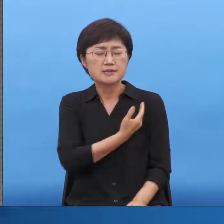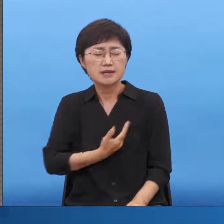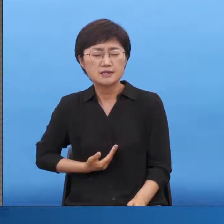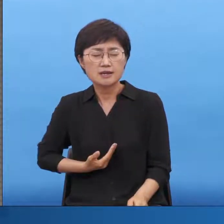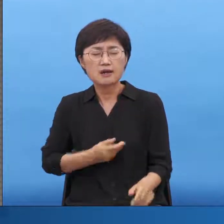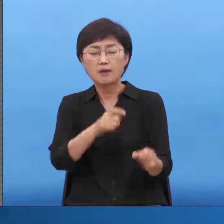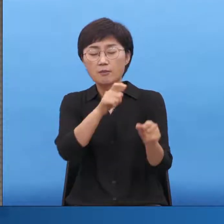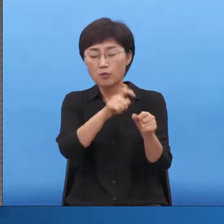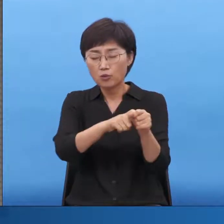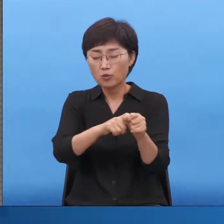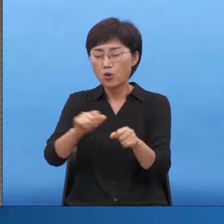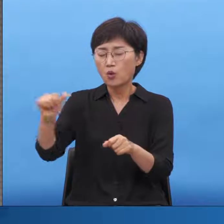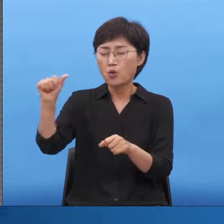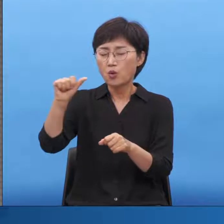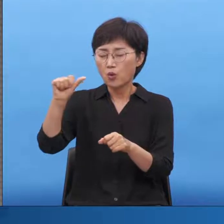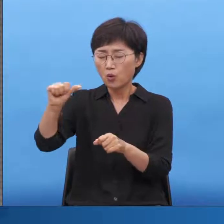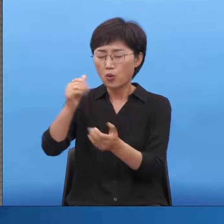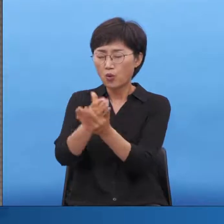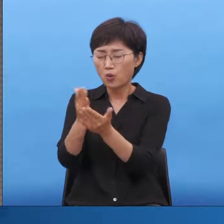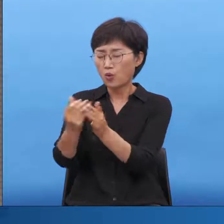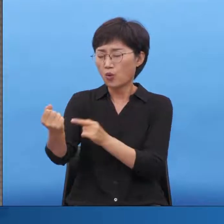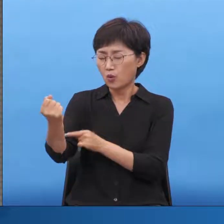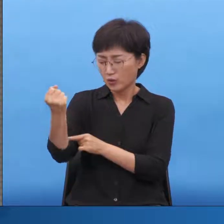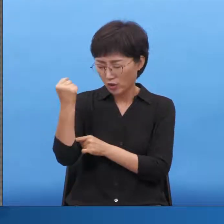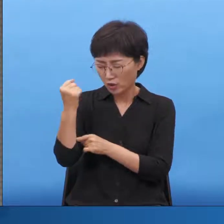성령으로 충만하게 하여 주옵소서.